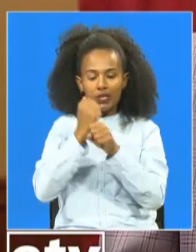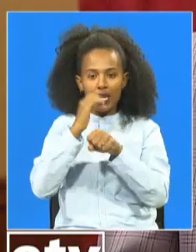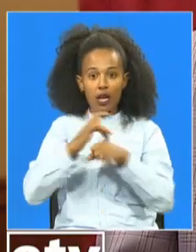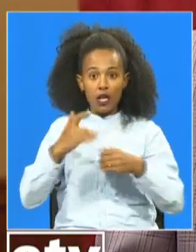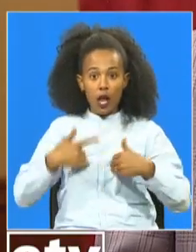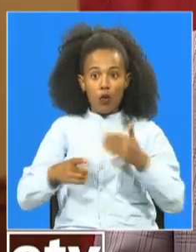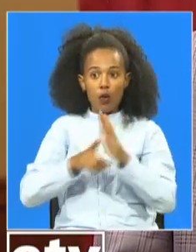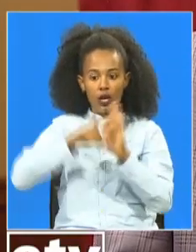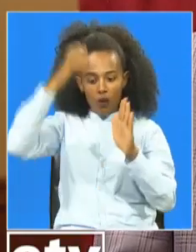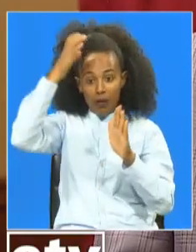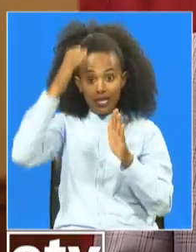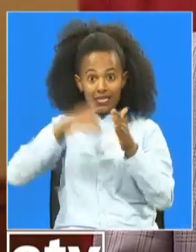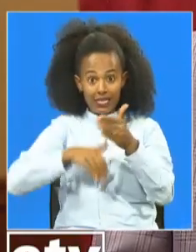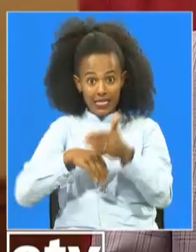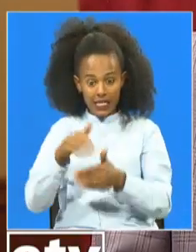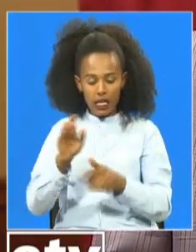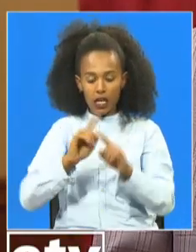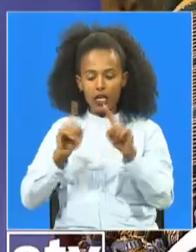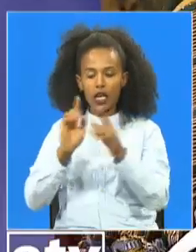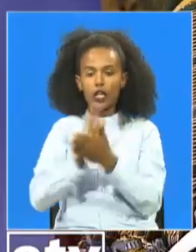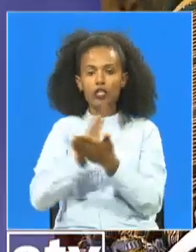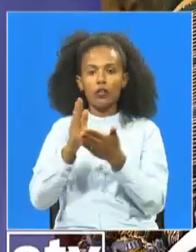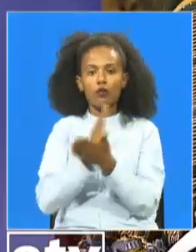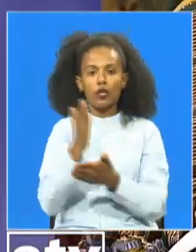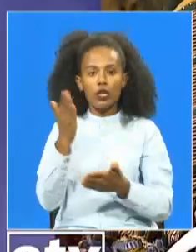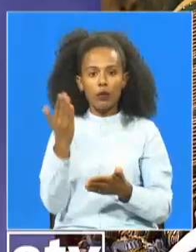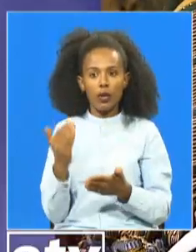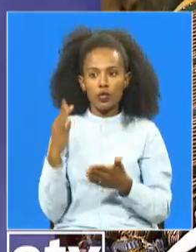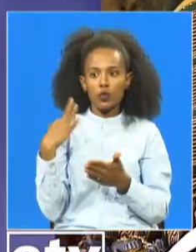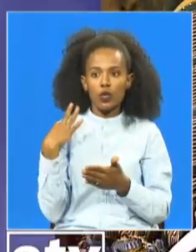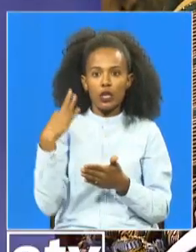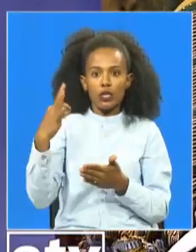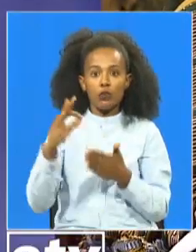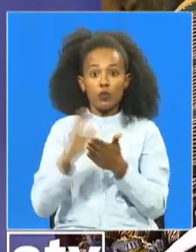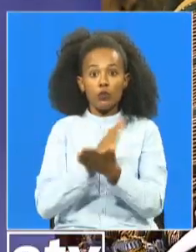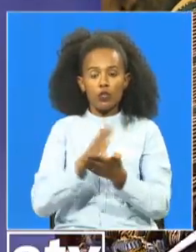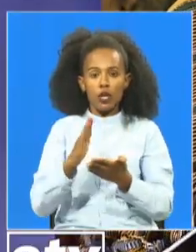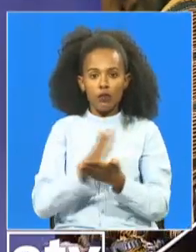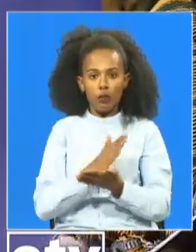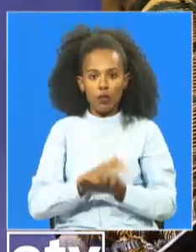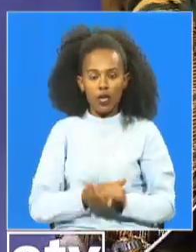ያለው ህገ መንግስት ሲረቀቅ የተለያዩ ተሳትፎ የነበራቸው ግለሰቦችም ተሳትፈውበታል።